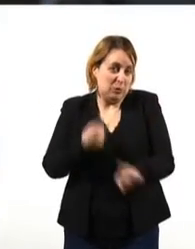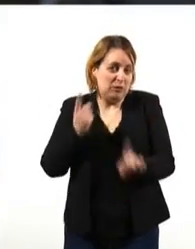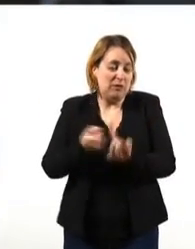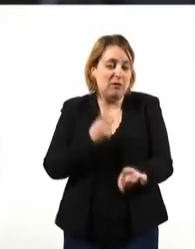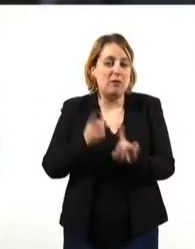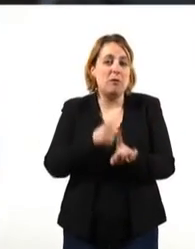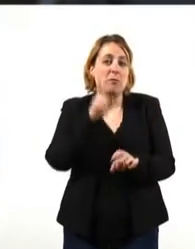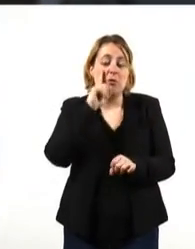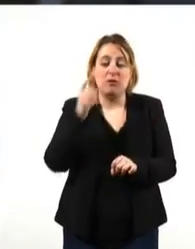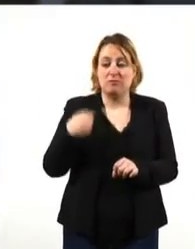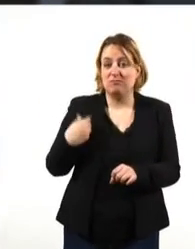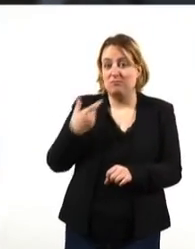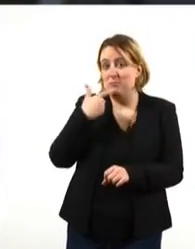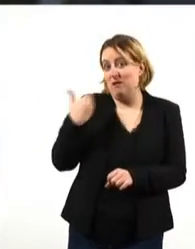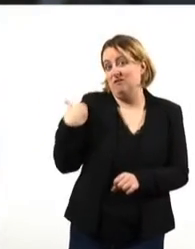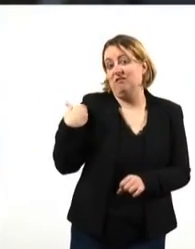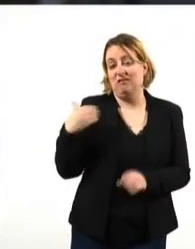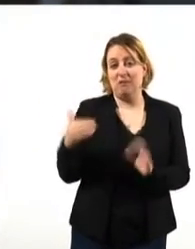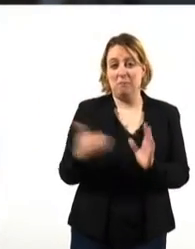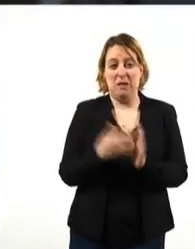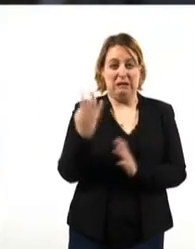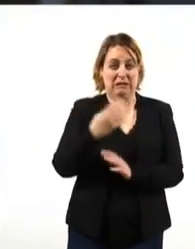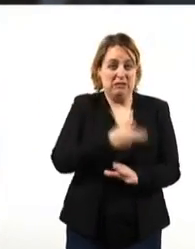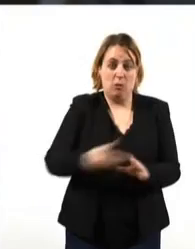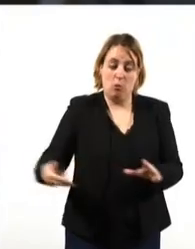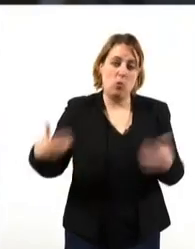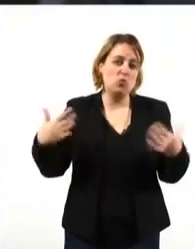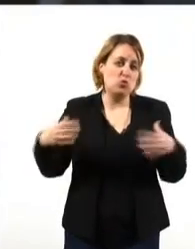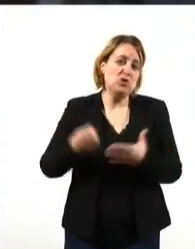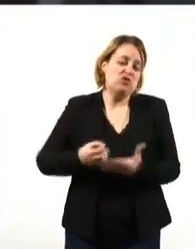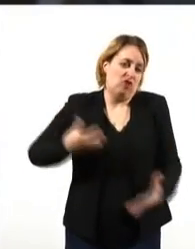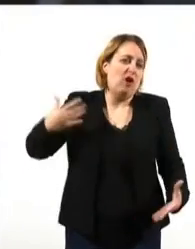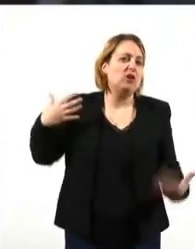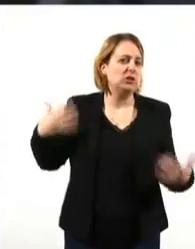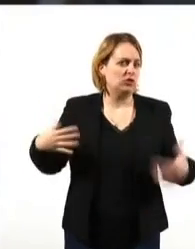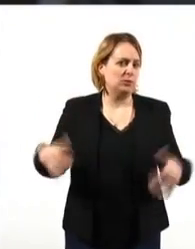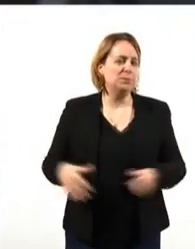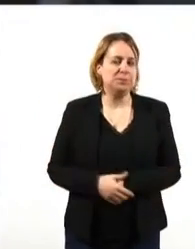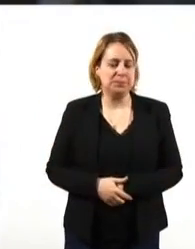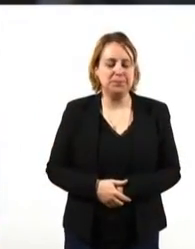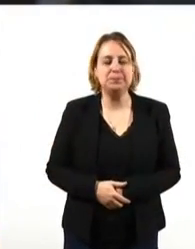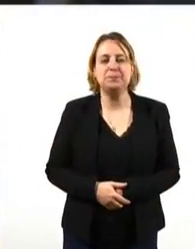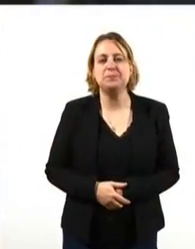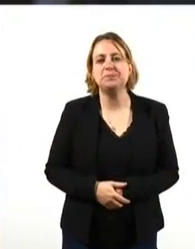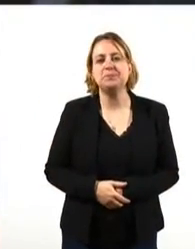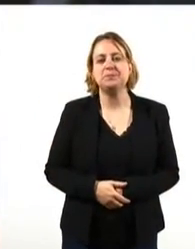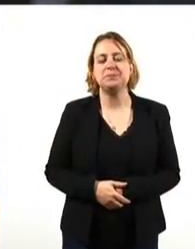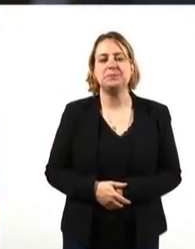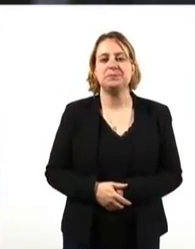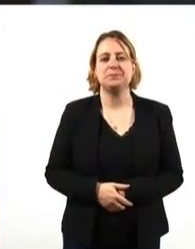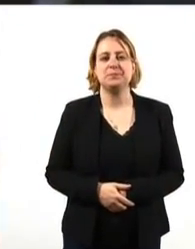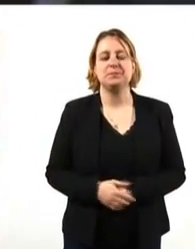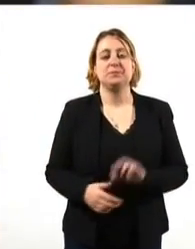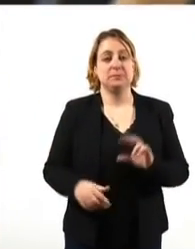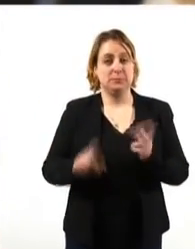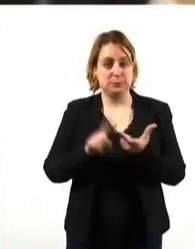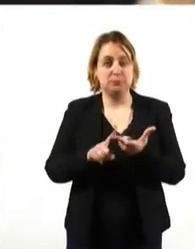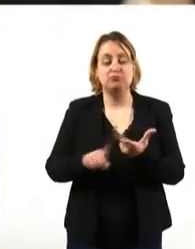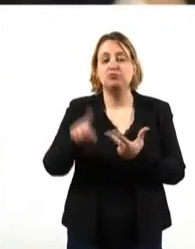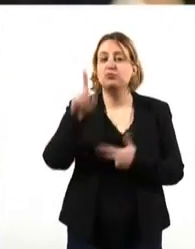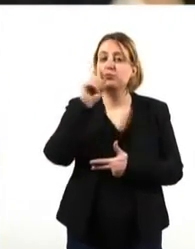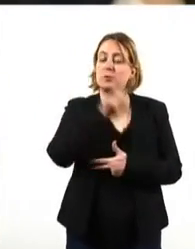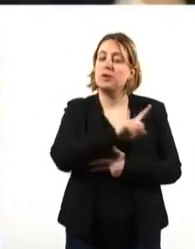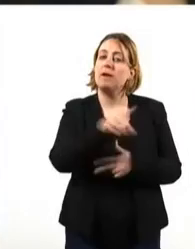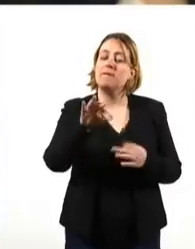on a vu, 1 400 €, c'est pas mal, on va dire. Et aussi, ça serait pour, par exemple,